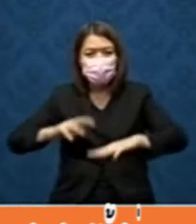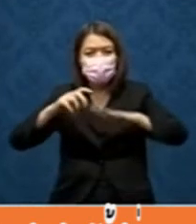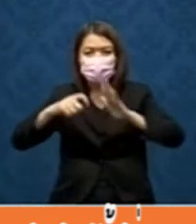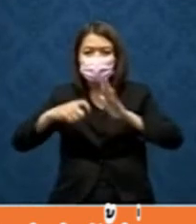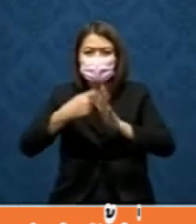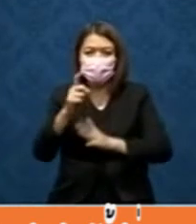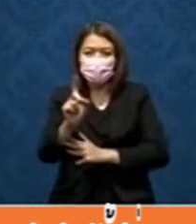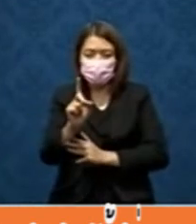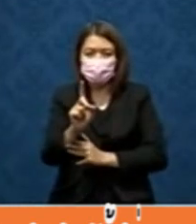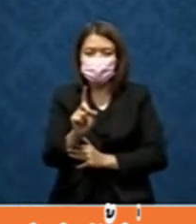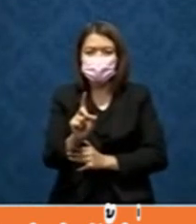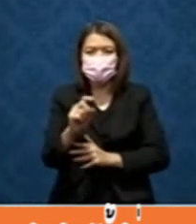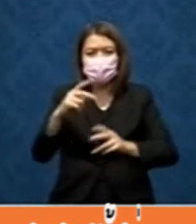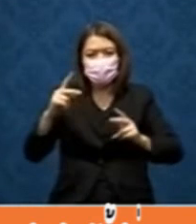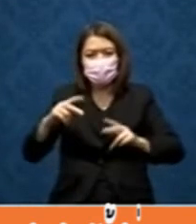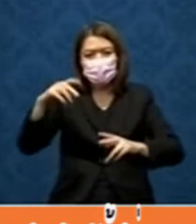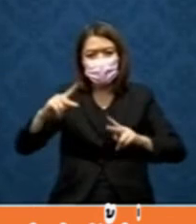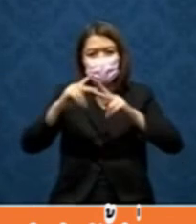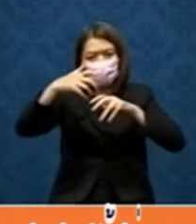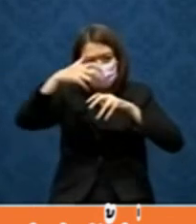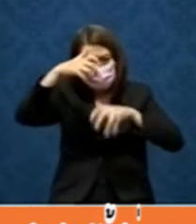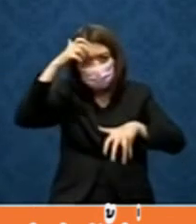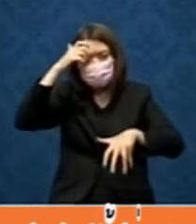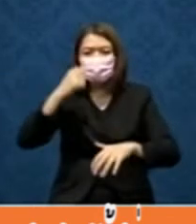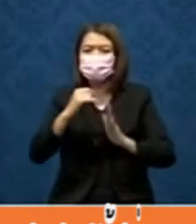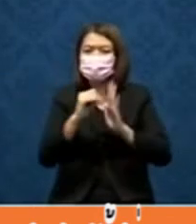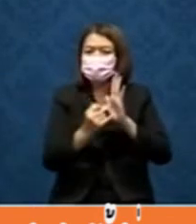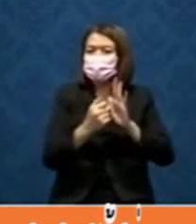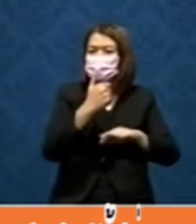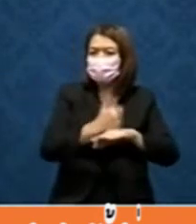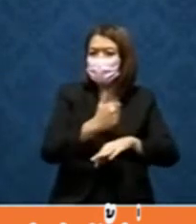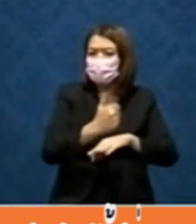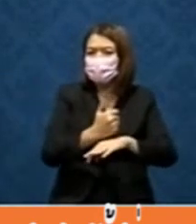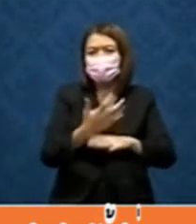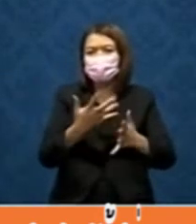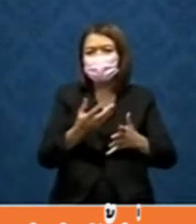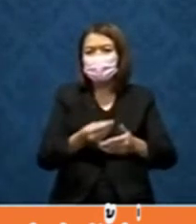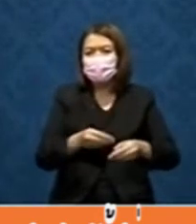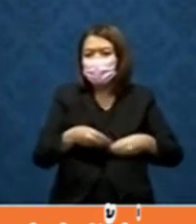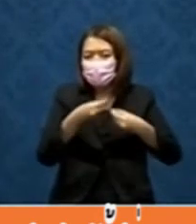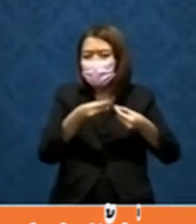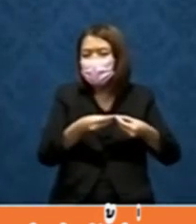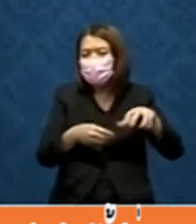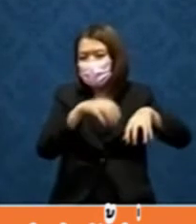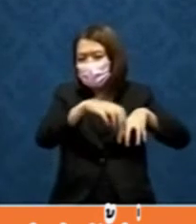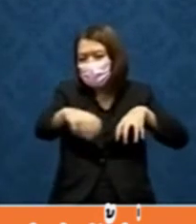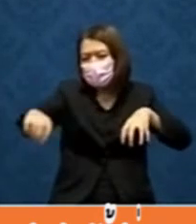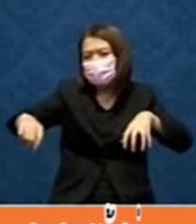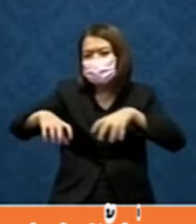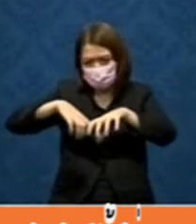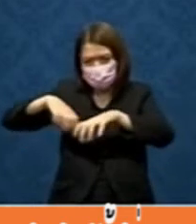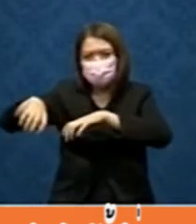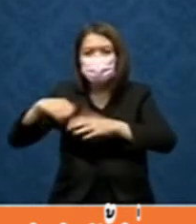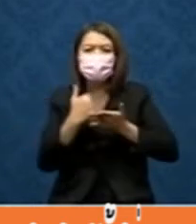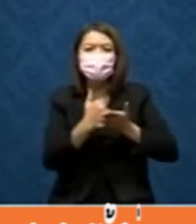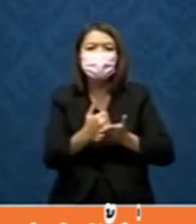บัตินัเป็นเพราเหตุหน้ามาหัสไยถึงกลุขฮอำelledเหนือผู้วชการจัหัดและไม่กระจczาย อํานาให้กมกรที่ย่อยไป